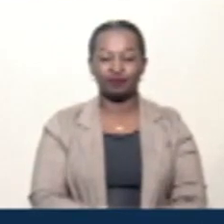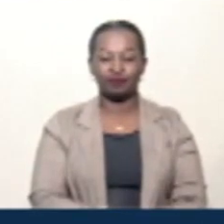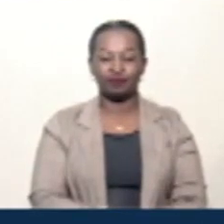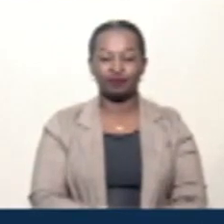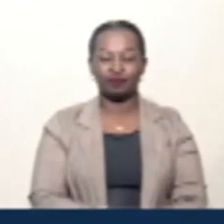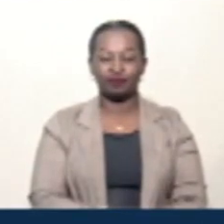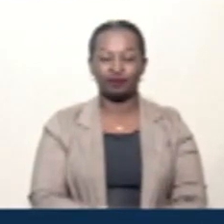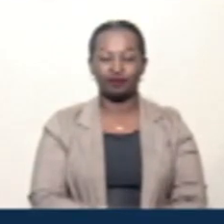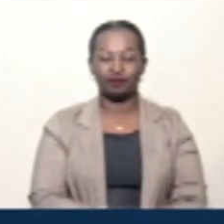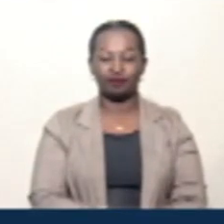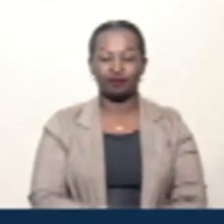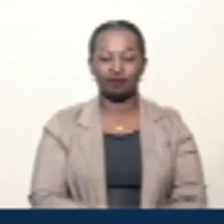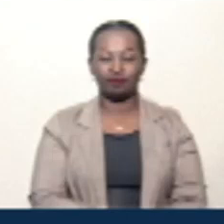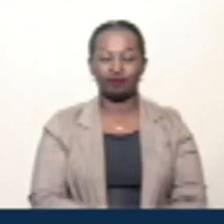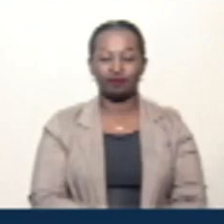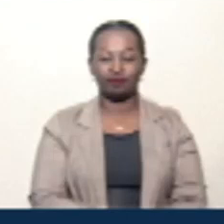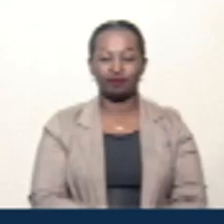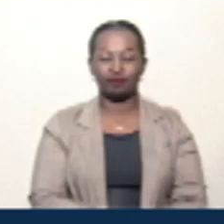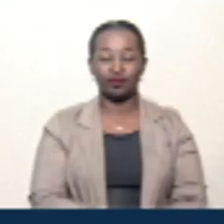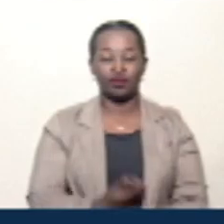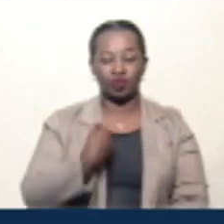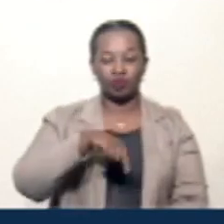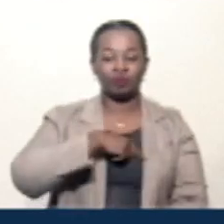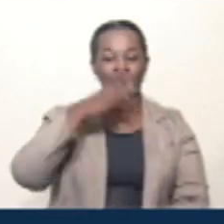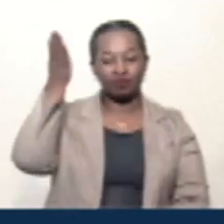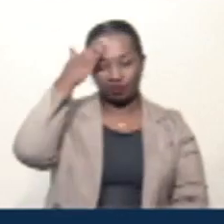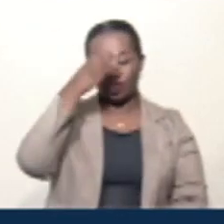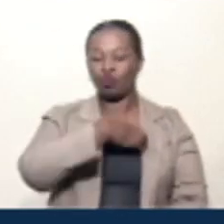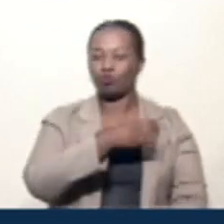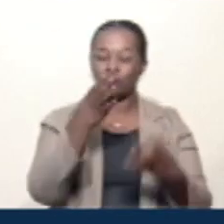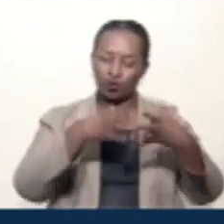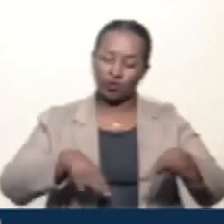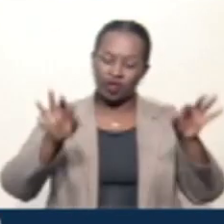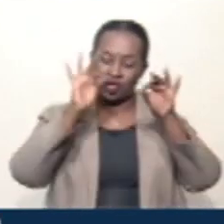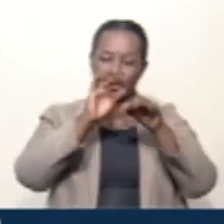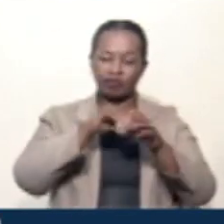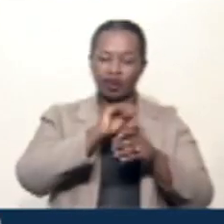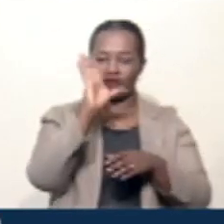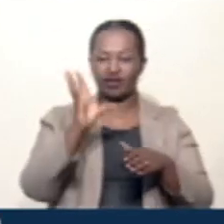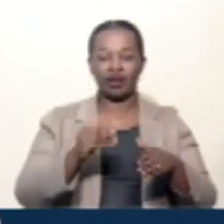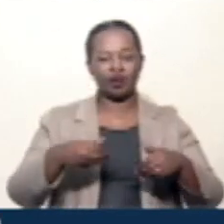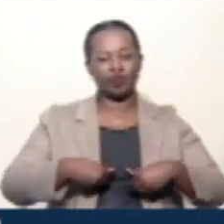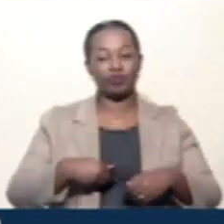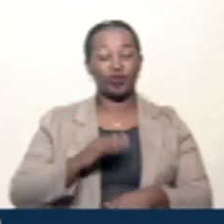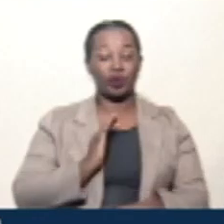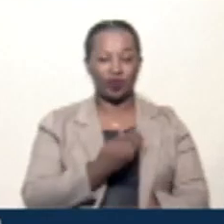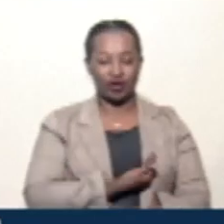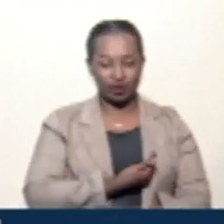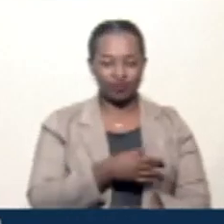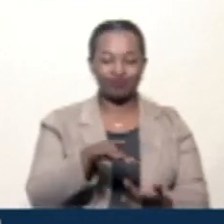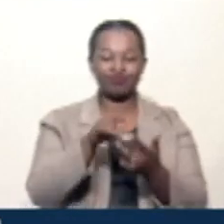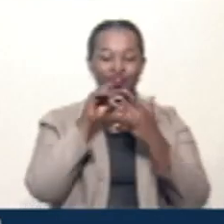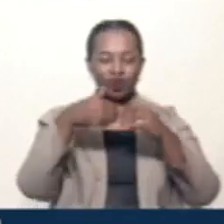and in particular skilled African youth tuzi ko umutungo w'ingenzi muri Afrika ni urubyiruko rwacu